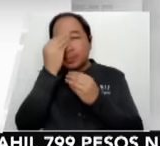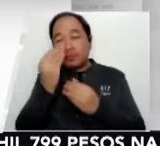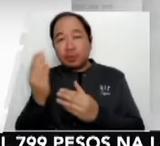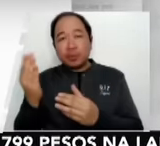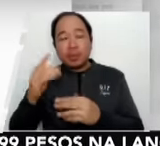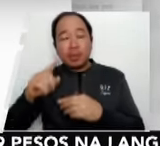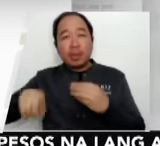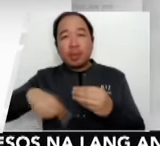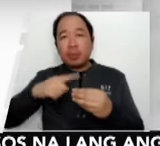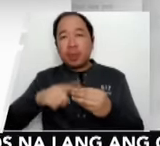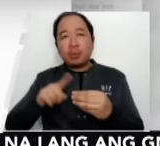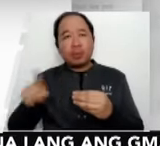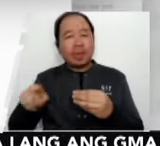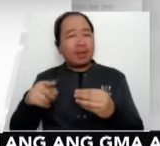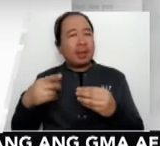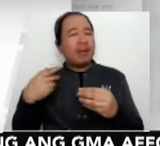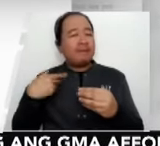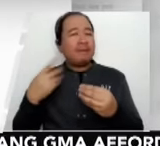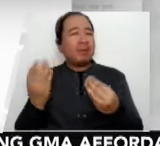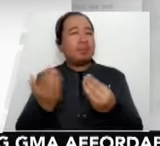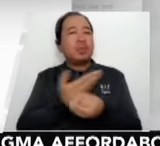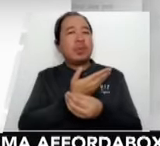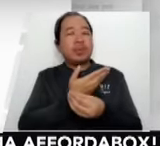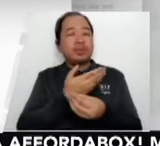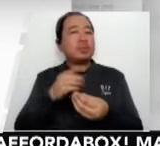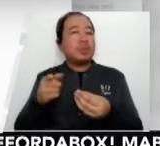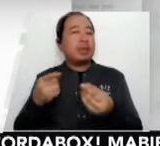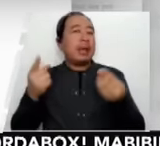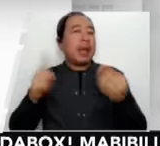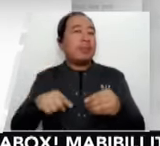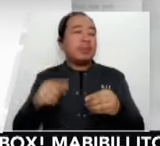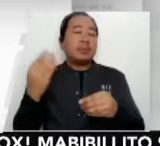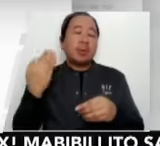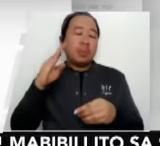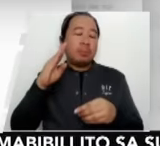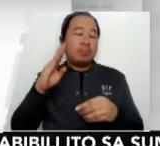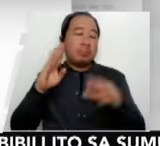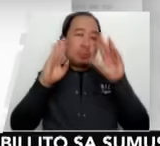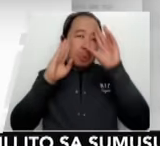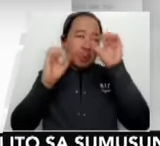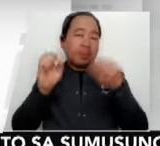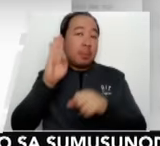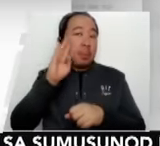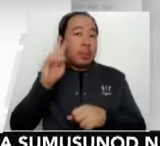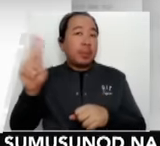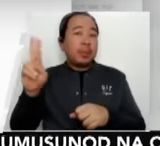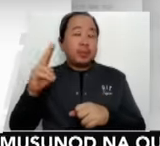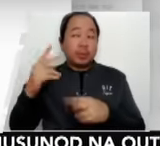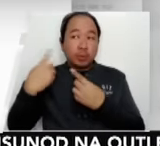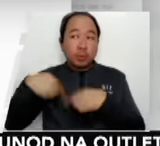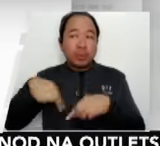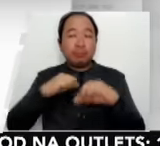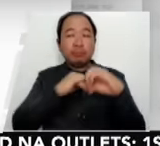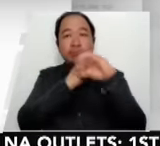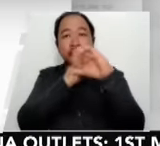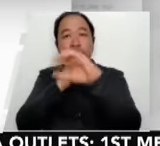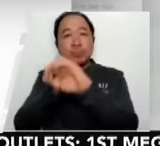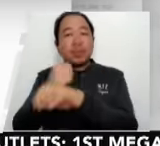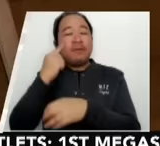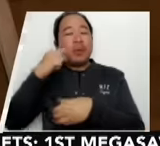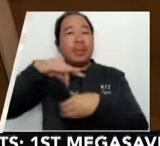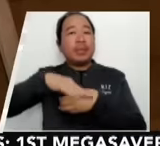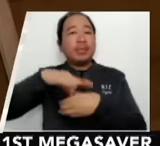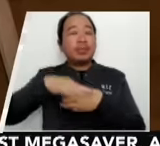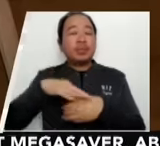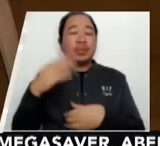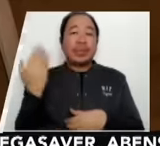sa disqualification case ni Pangulong Bongbong Marcos noong kasagsagan ng kampanya para sa eleksyon 2022.